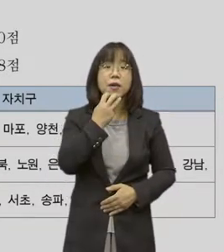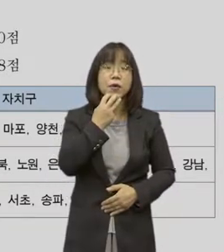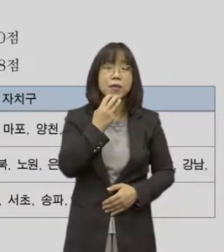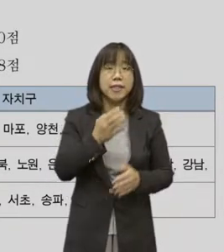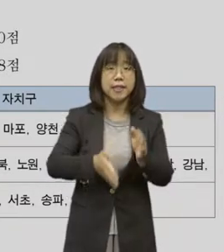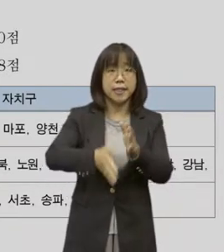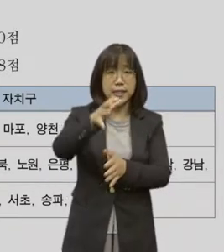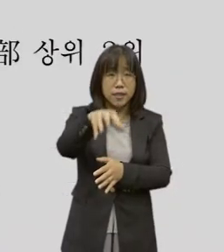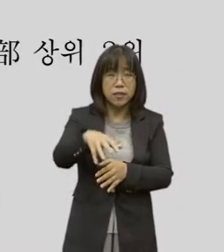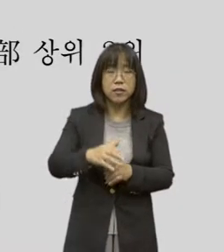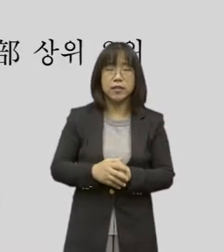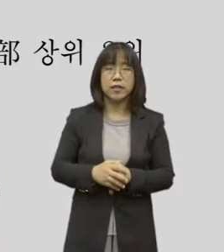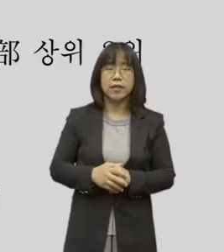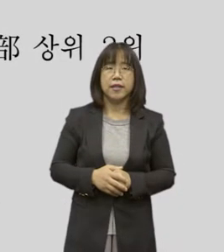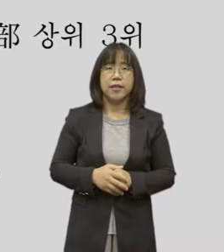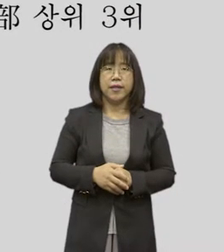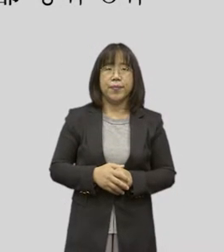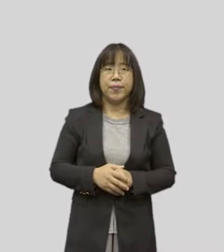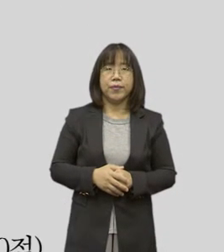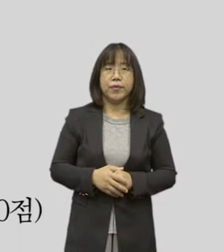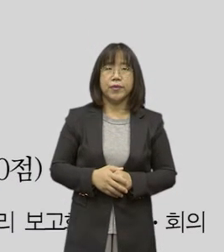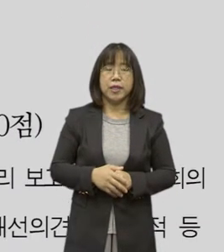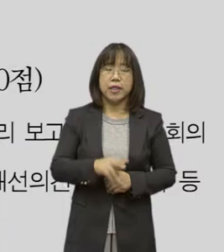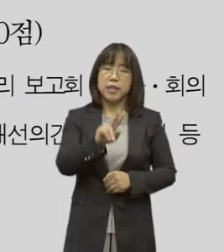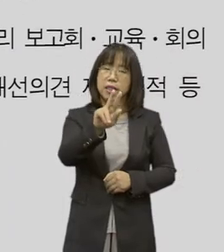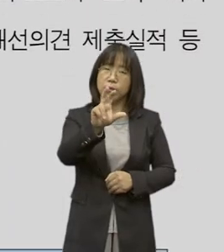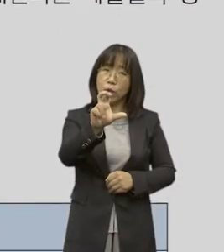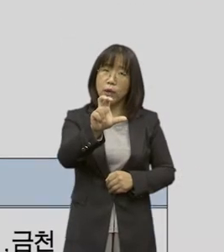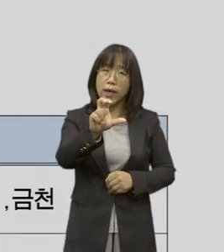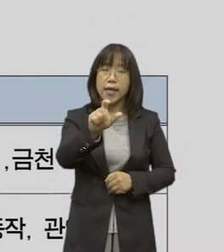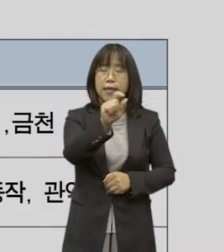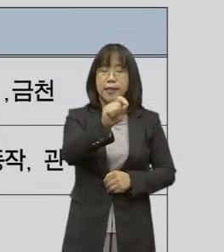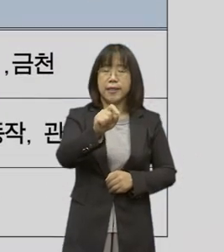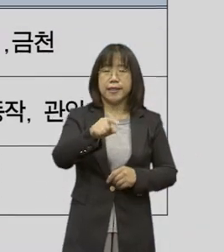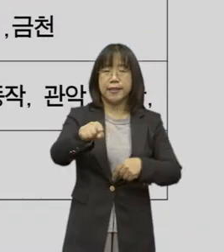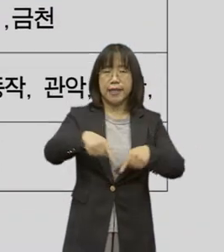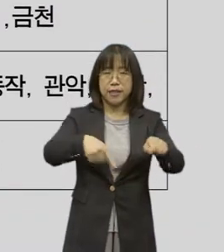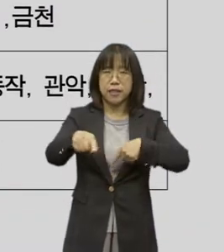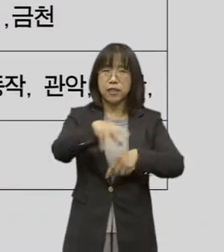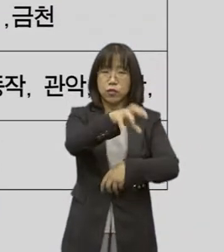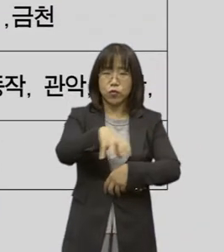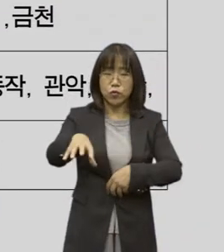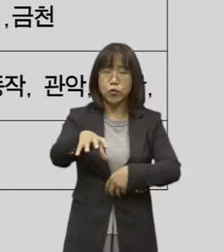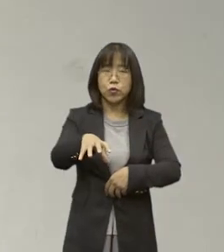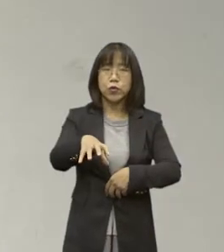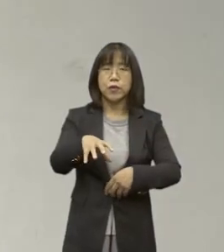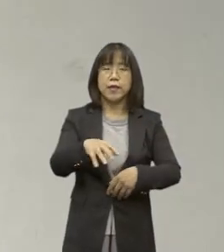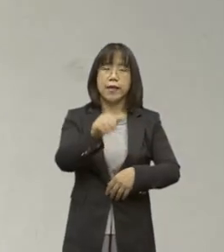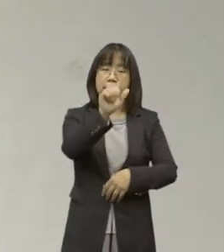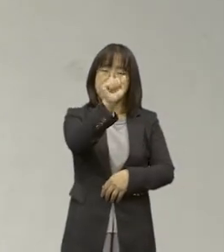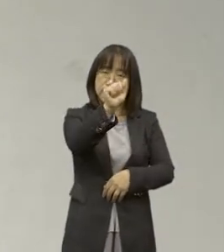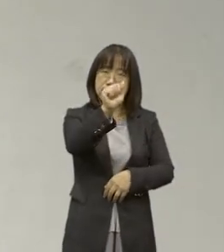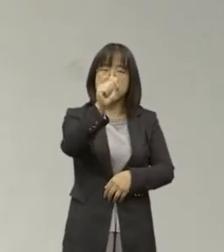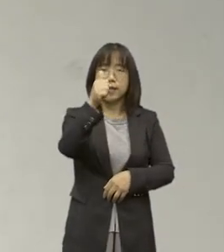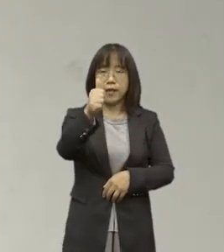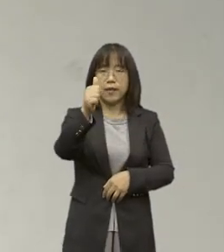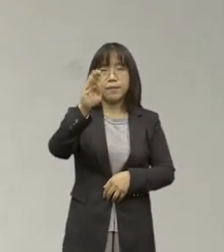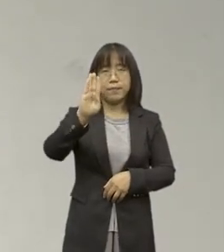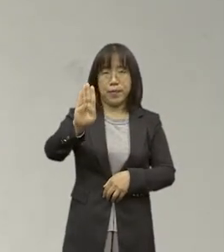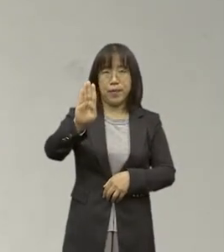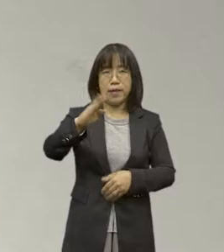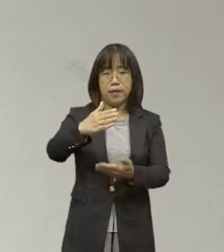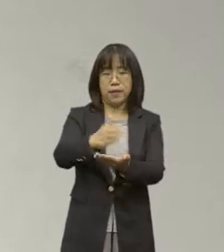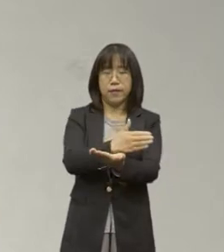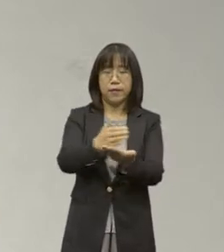서울시는 행정안전부 평가 기준을 바탕으로 서울시 25개 자치구를 평가해 S, A, B등급으로 선정하고